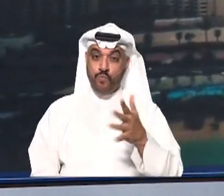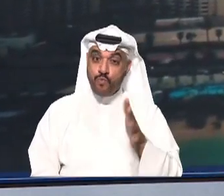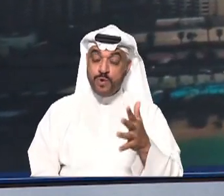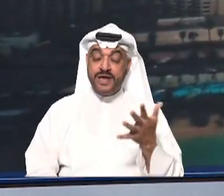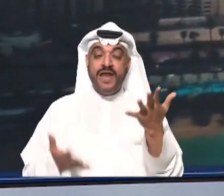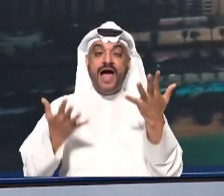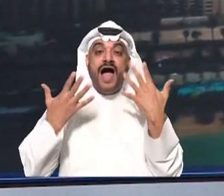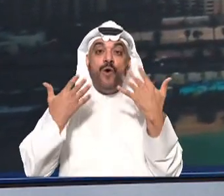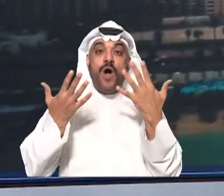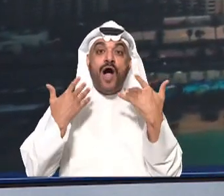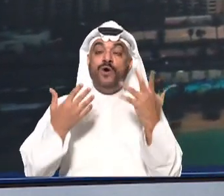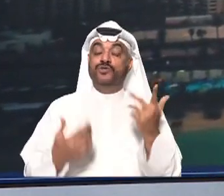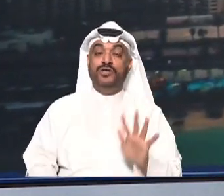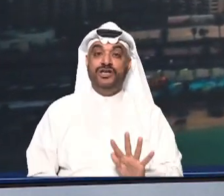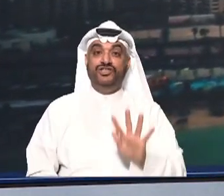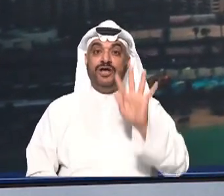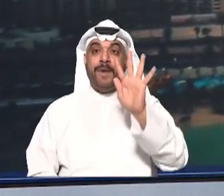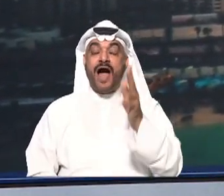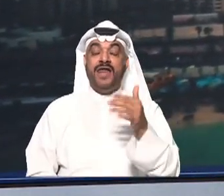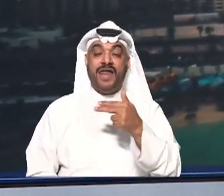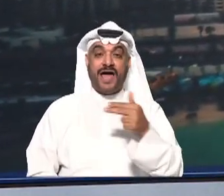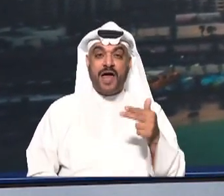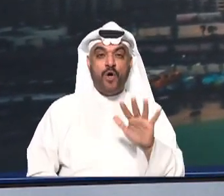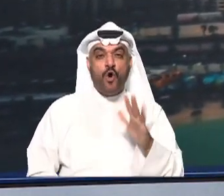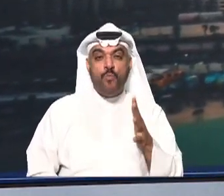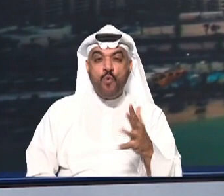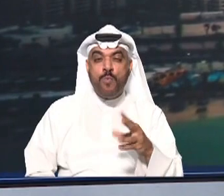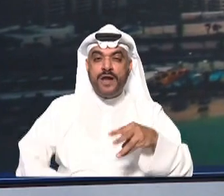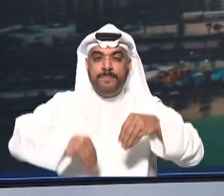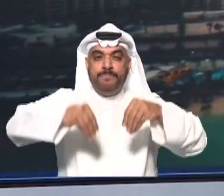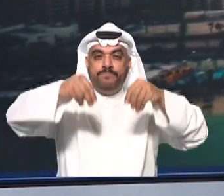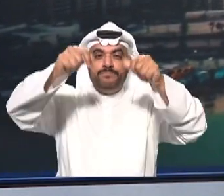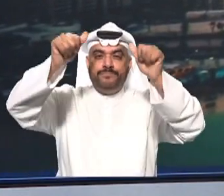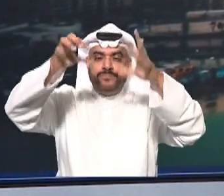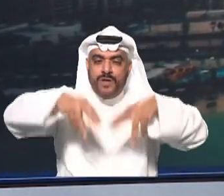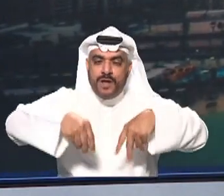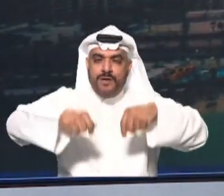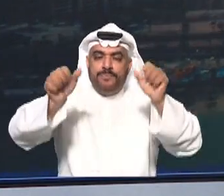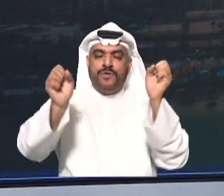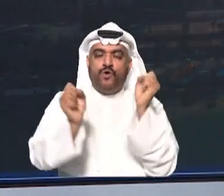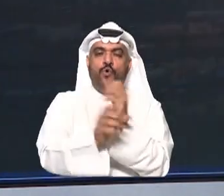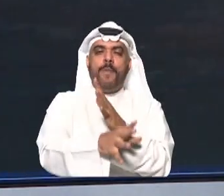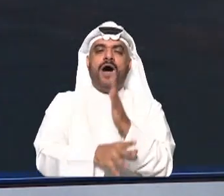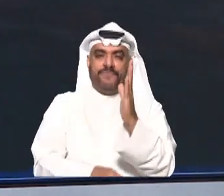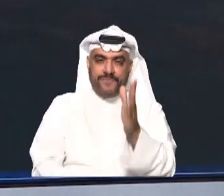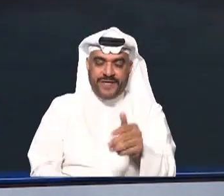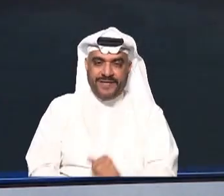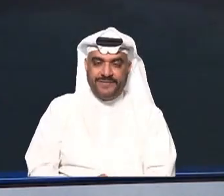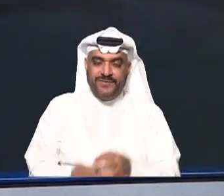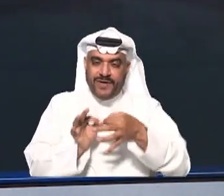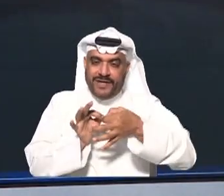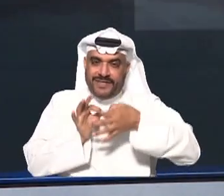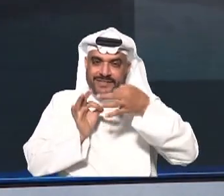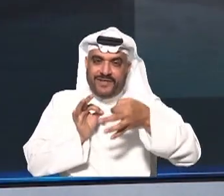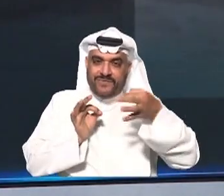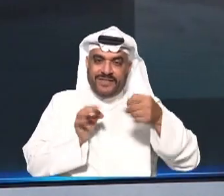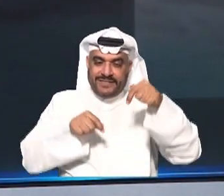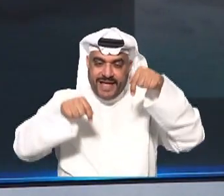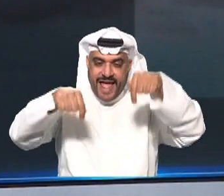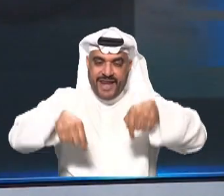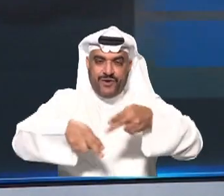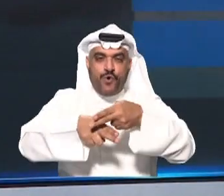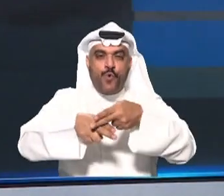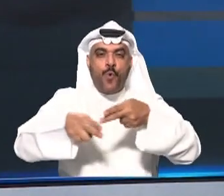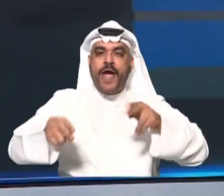الشمالية الغربية ليوم الغد وفرصة للغبار خاصة على المناطق المكشوفة. تعرف على تفاصيل أكثر الطقس الحالي في مدينة